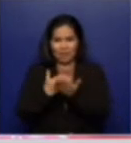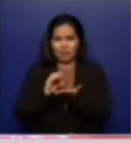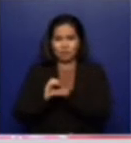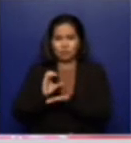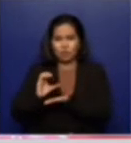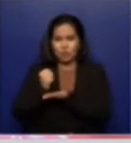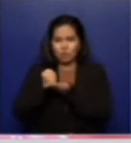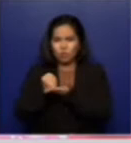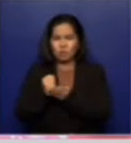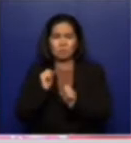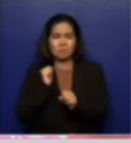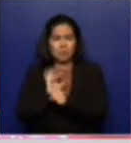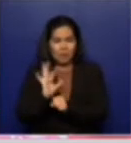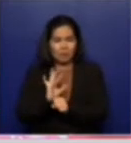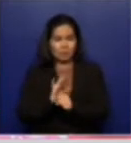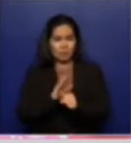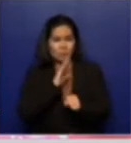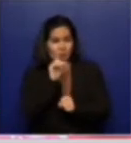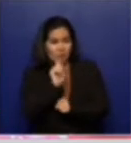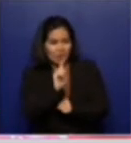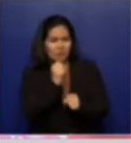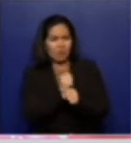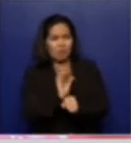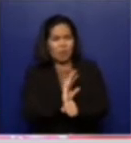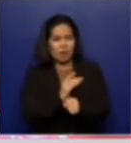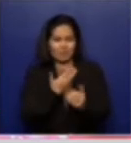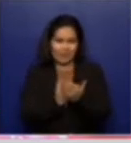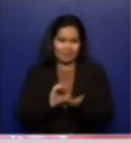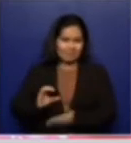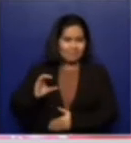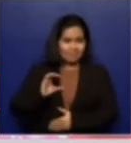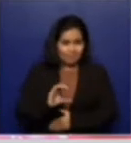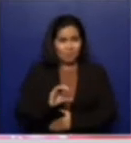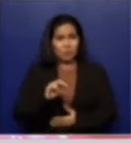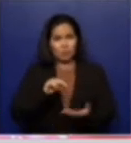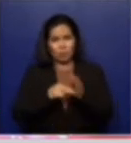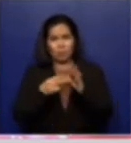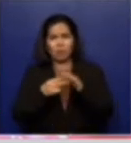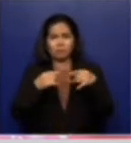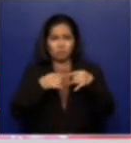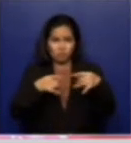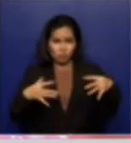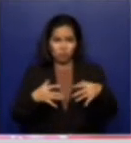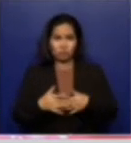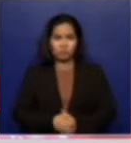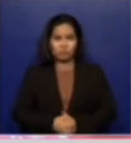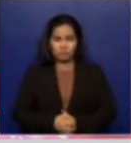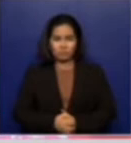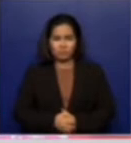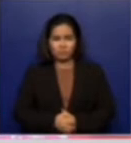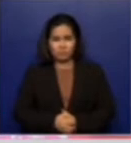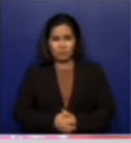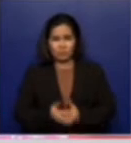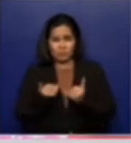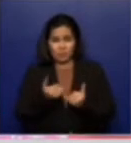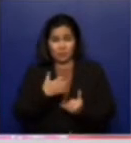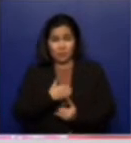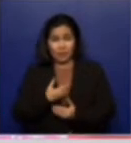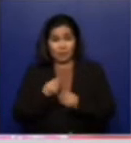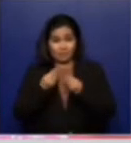ำแต่เรื่องอะไรที่ไม่ควรทำกลับเอางบประมาณไปทำผมจะชี้ให้ท่านประธานได้